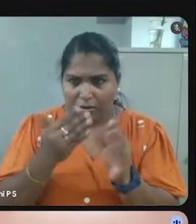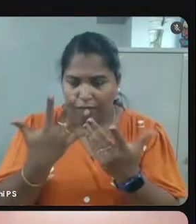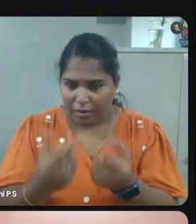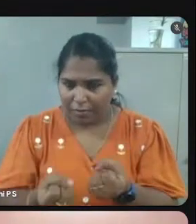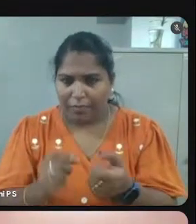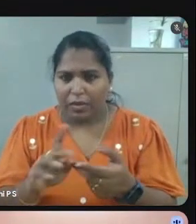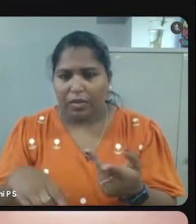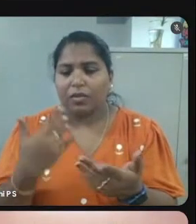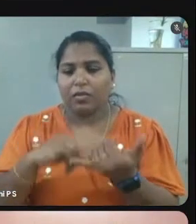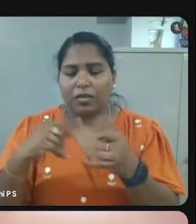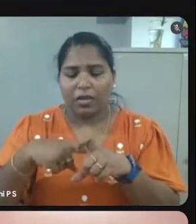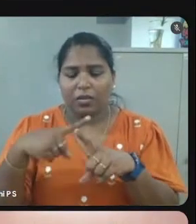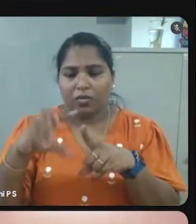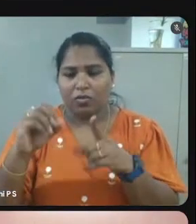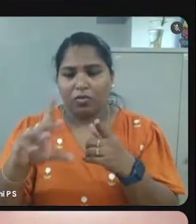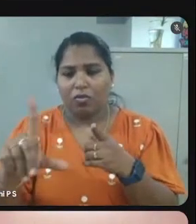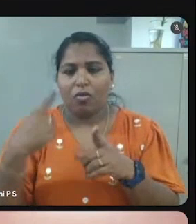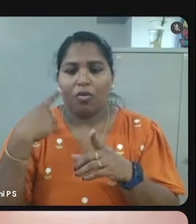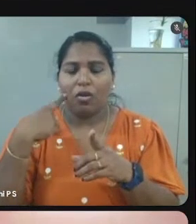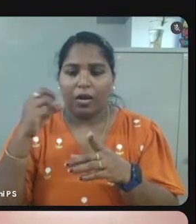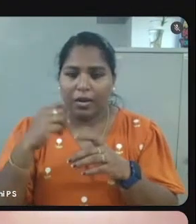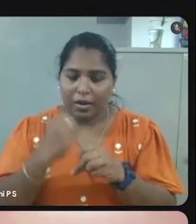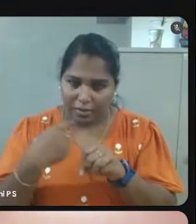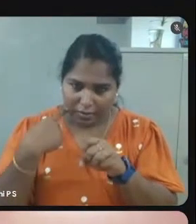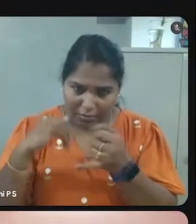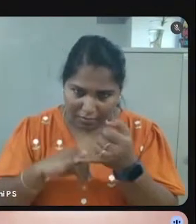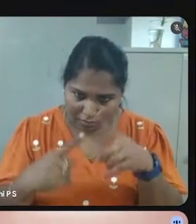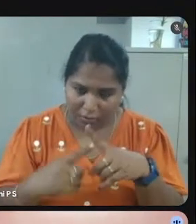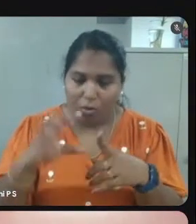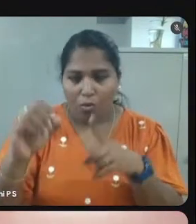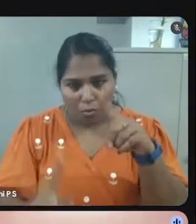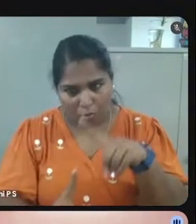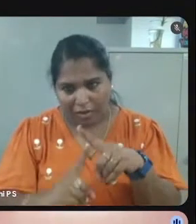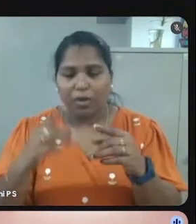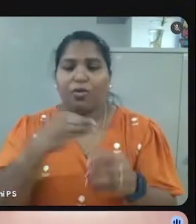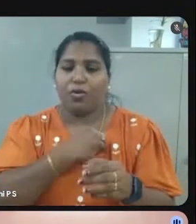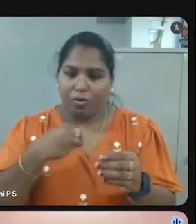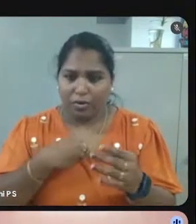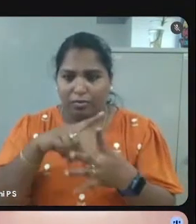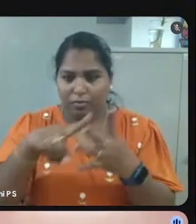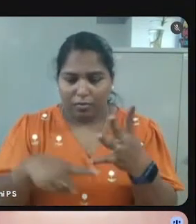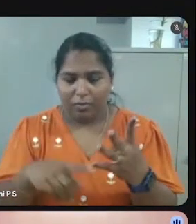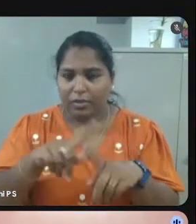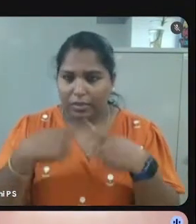സൈക്കോളജിസ്റ്റ്, സെക്സോളജിസ്റ്റ്, ഒരു ഡോക്ടർ, ഒക്യുപേഷണൽ തെറാപ്പിസ്റ്റ്, അല്ലേ? അതെ, ഒരു മൾട്ടി ഡിസിപ്ലിനറി അപ്രോച്ച് ആണ്. അത്